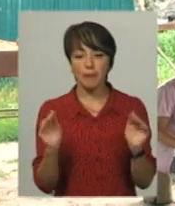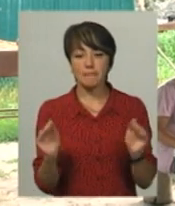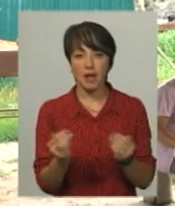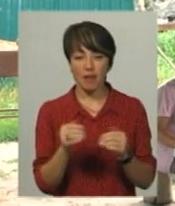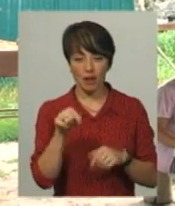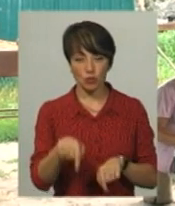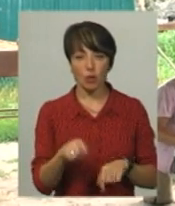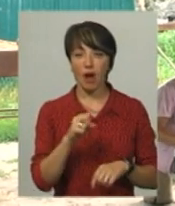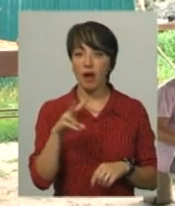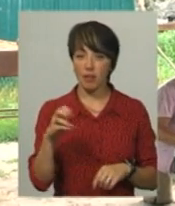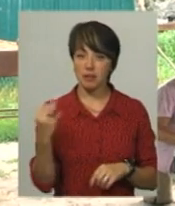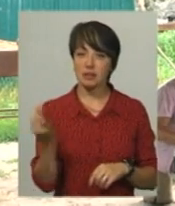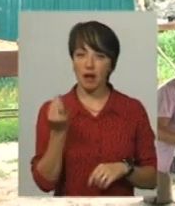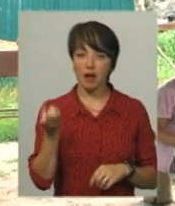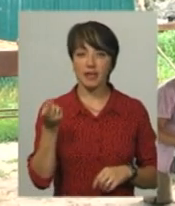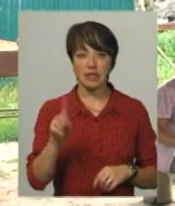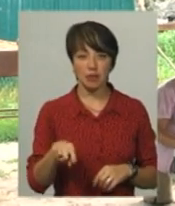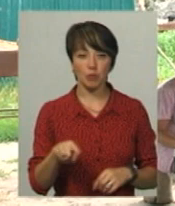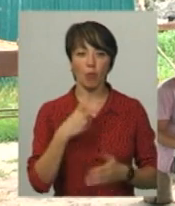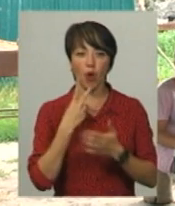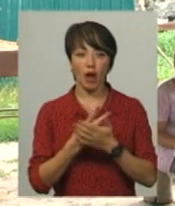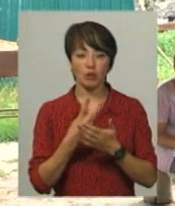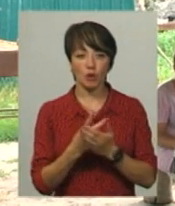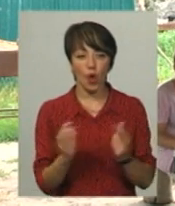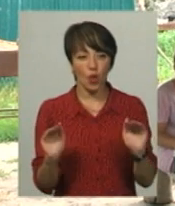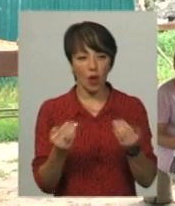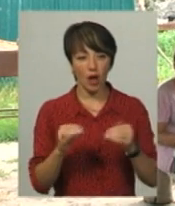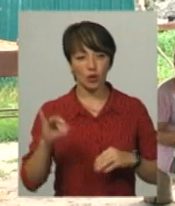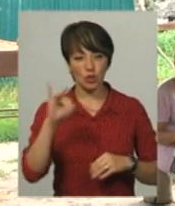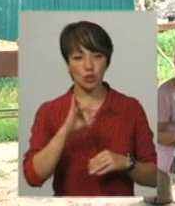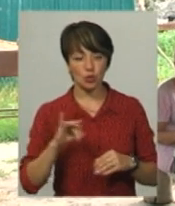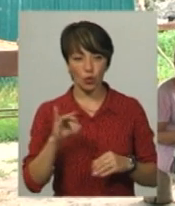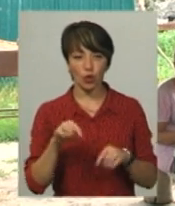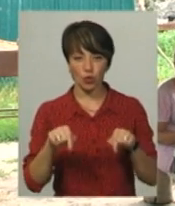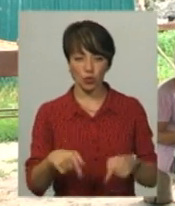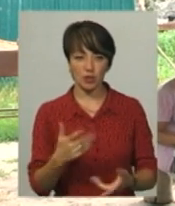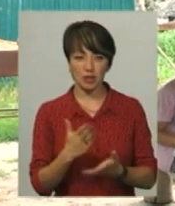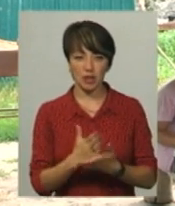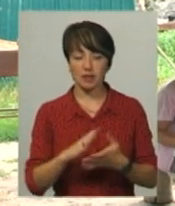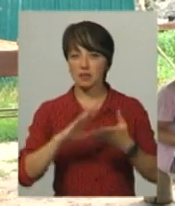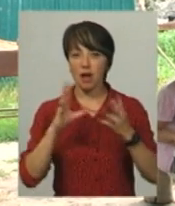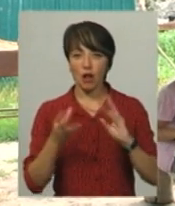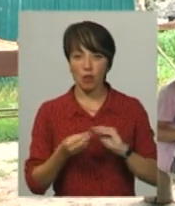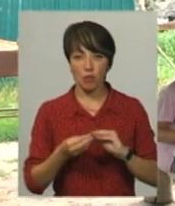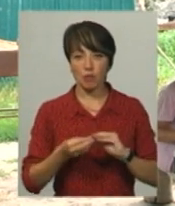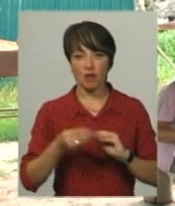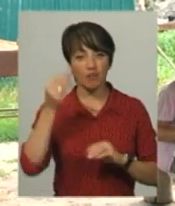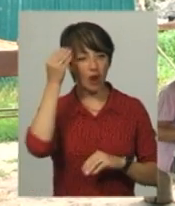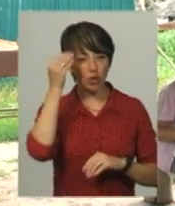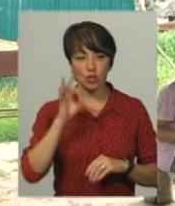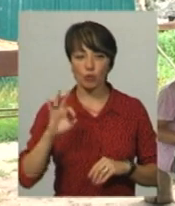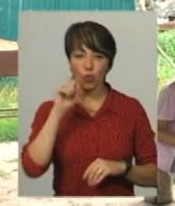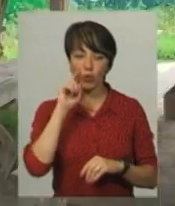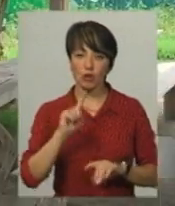в Меджибужі, але він цікавий тим, що він показує локальну історію, саме яка є тут. І взагалом враження по Україну